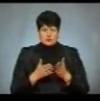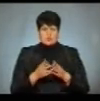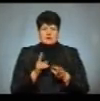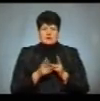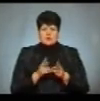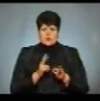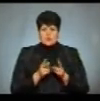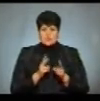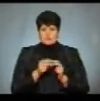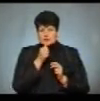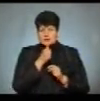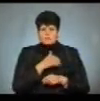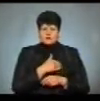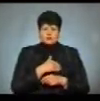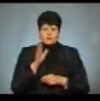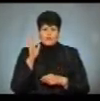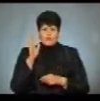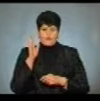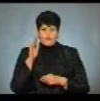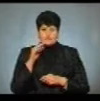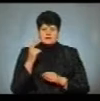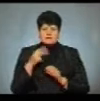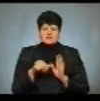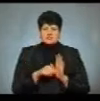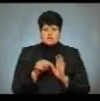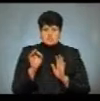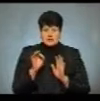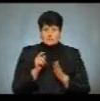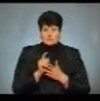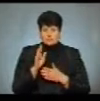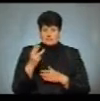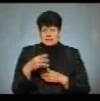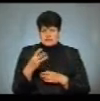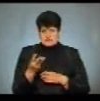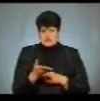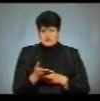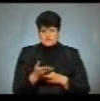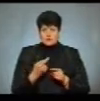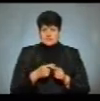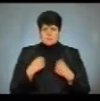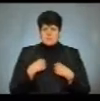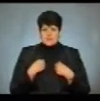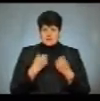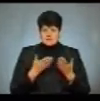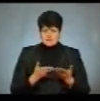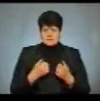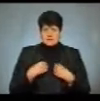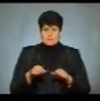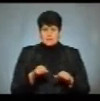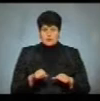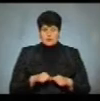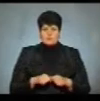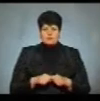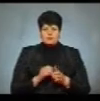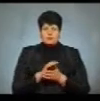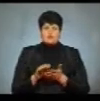кухні вимірює температуру води. 26 градусів, має бути 33. От такою водою ми миємося, миємо підлоги,